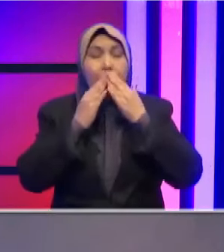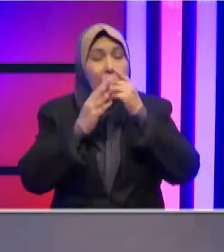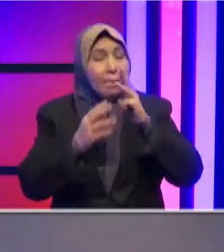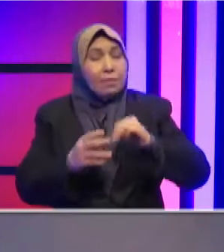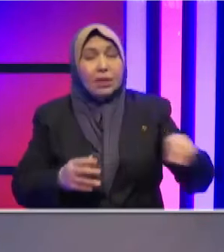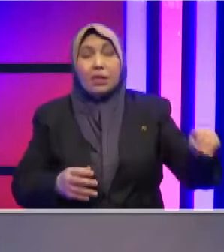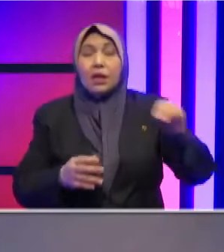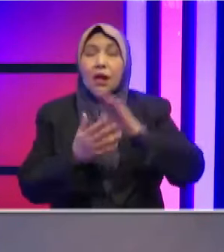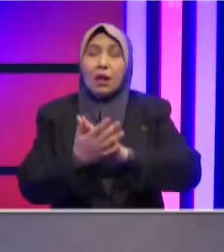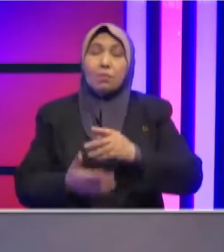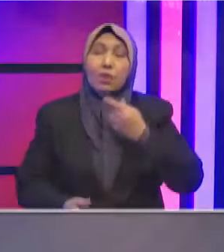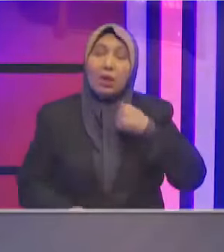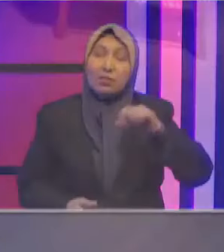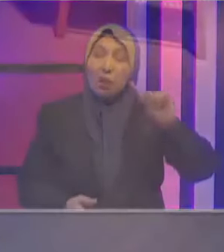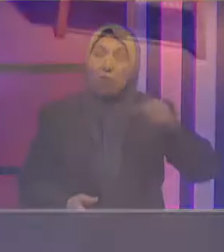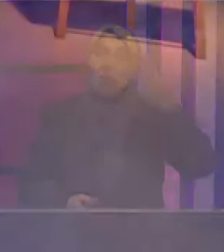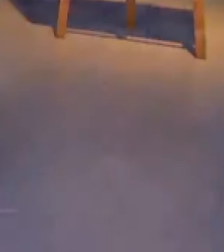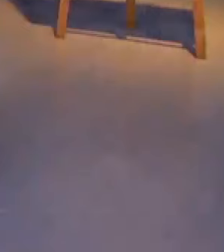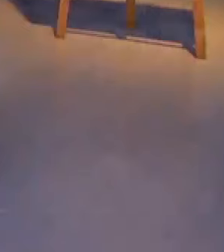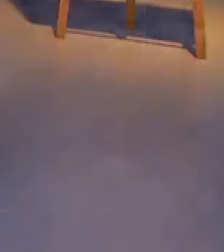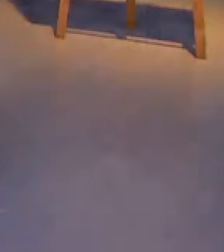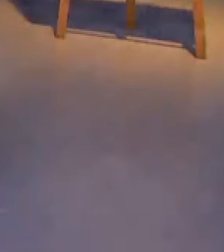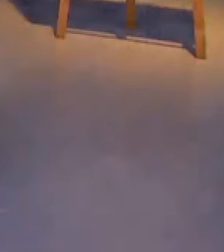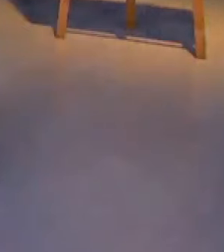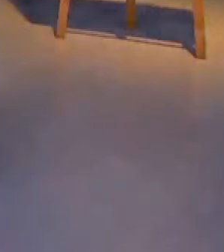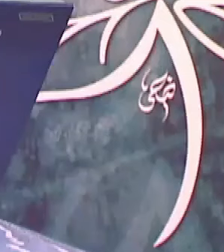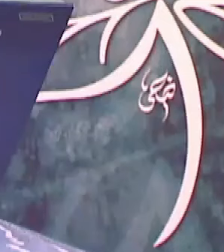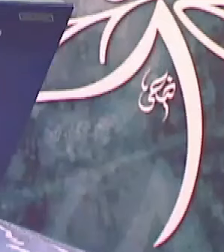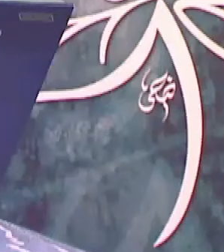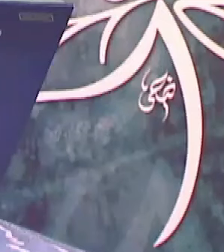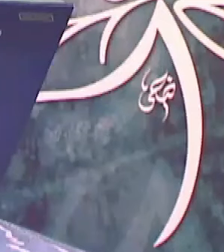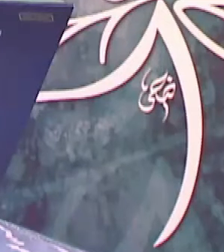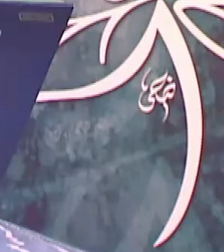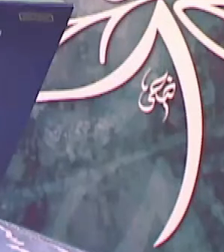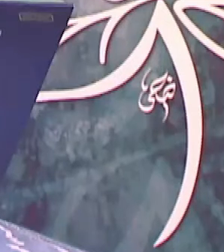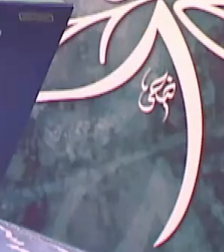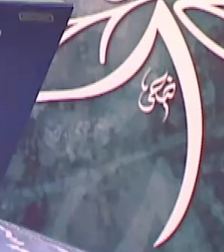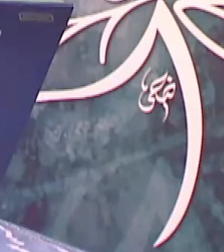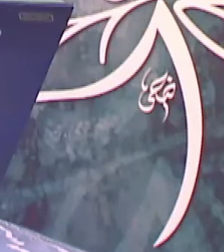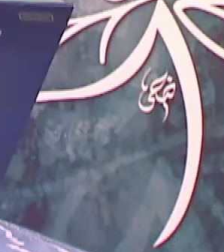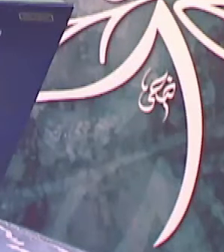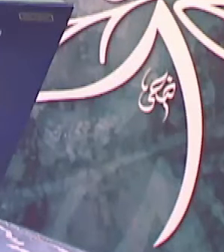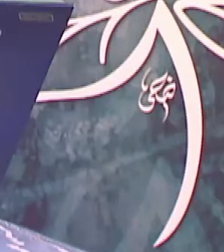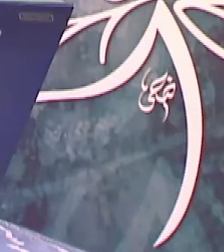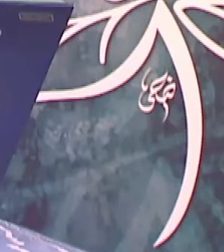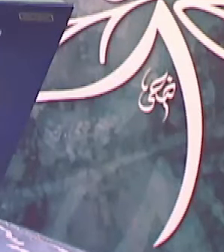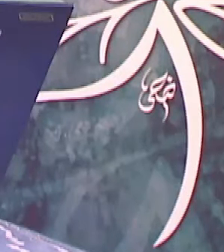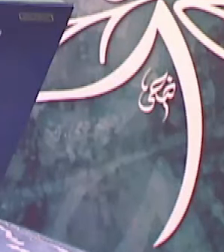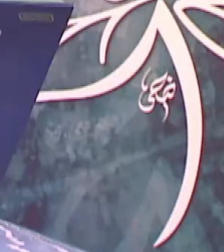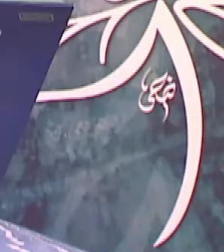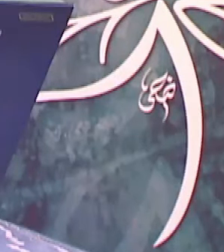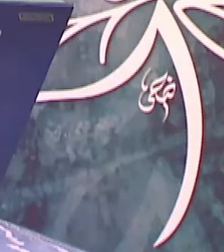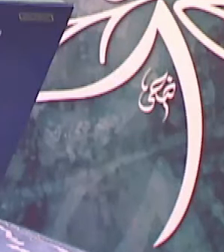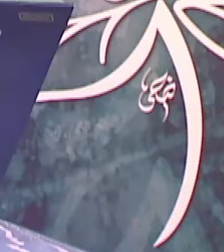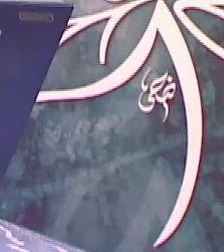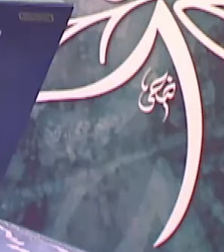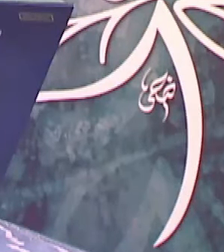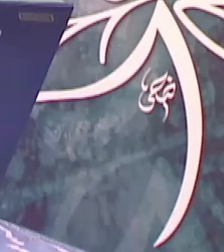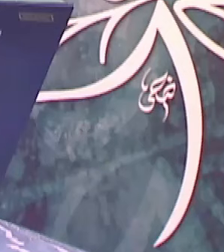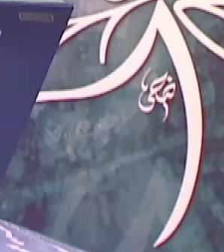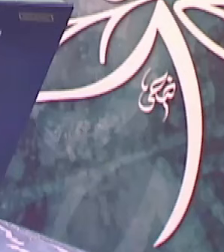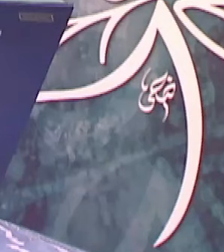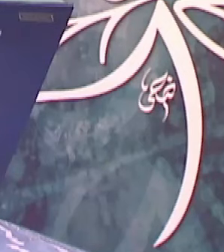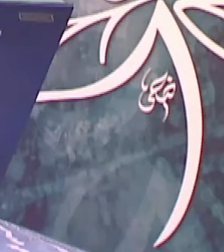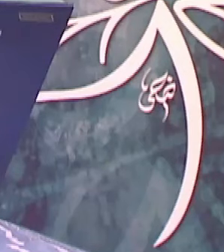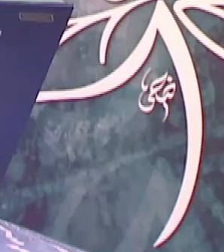Alhamdulillahirobbil alamin Alhamdulillah as selesai kita berada dipenghujung ancangan dan mudah-mudahan apel yang telah